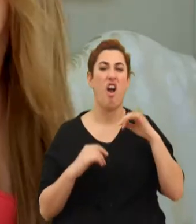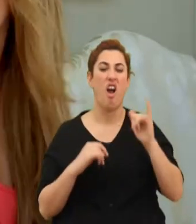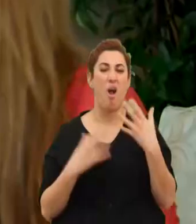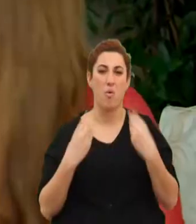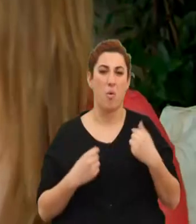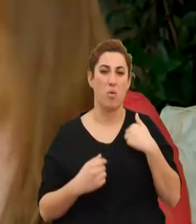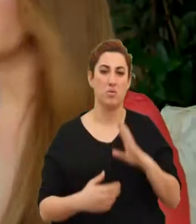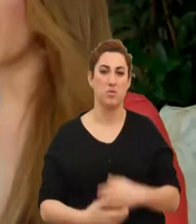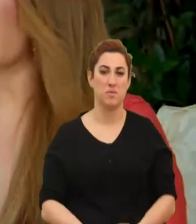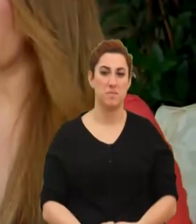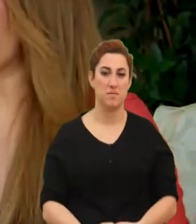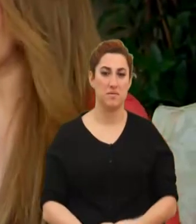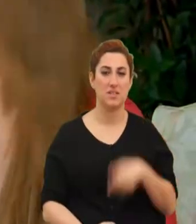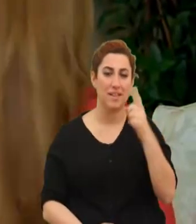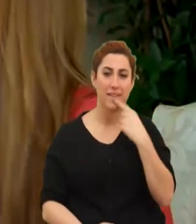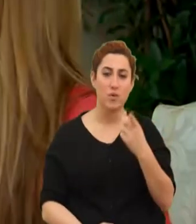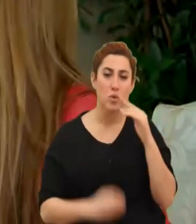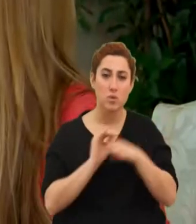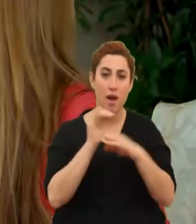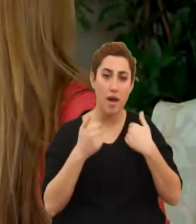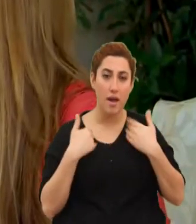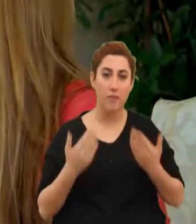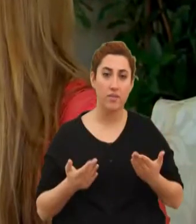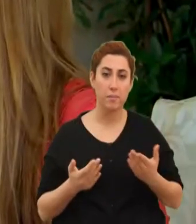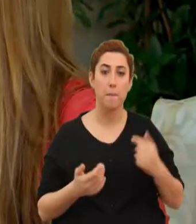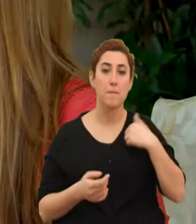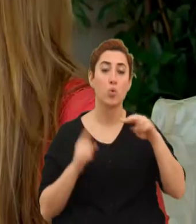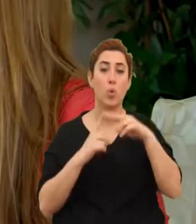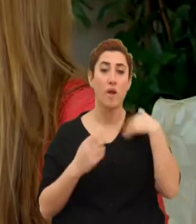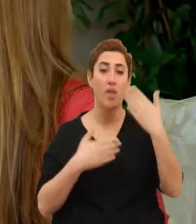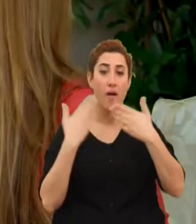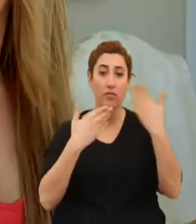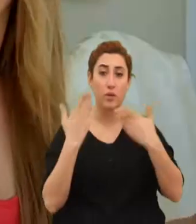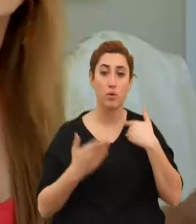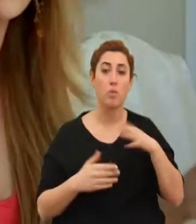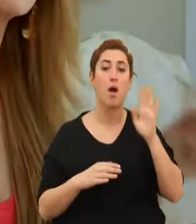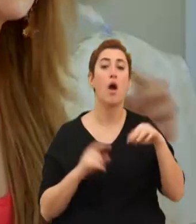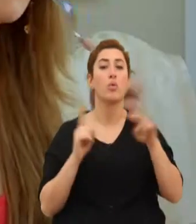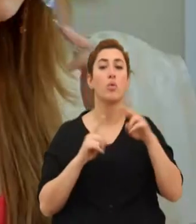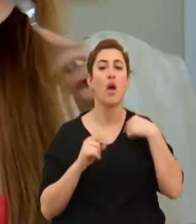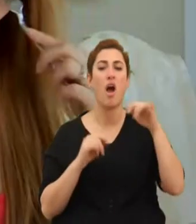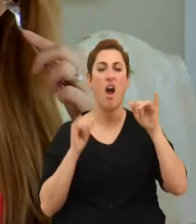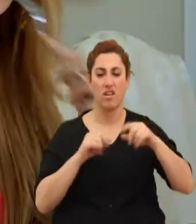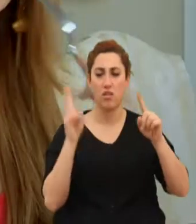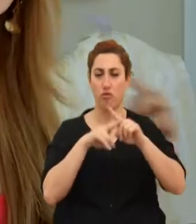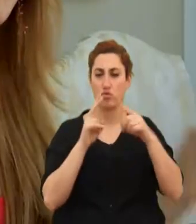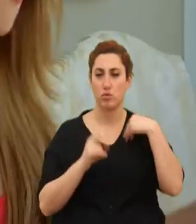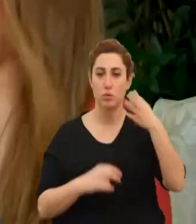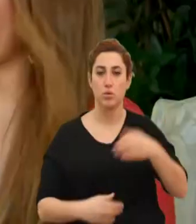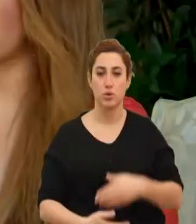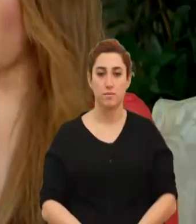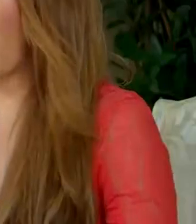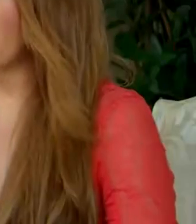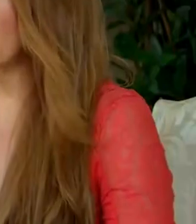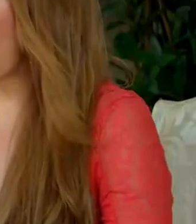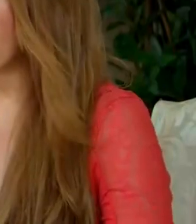geldi. Sen ne diyorsun hayatım? Ben Nurhan'dan bahsediyorum. Ha, ona da katılıyorum evet. Ay senin diye tırmalar